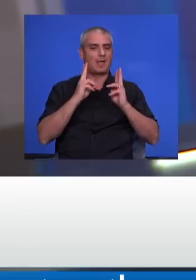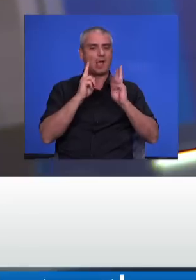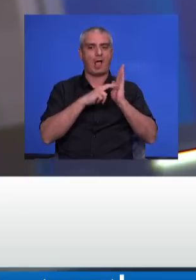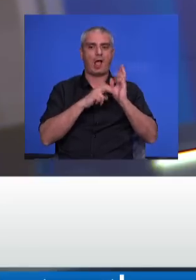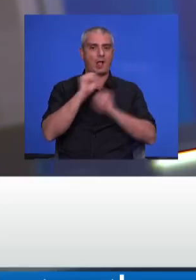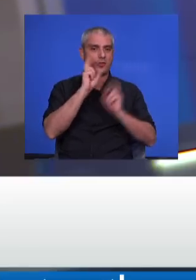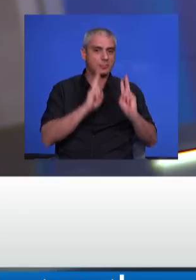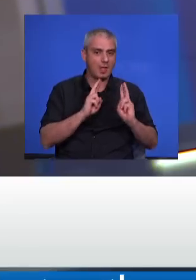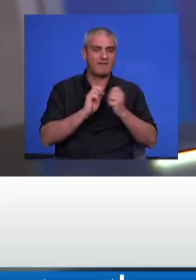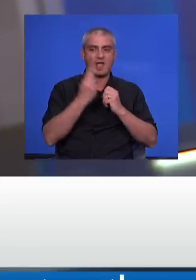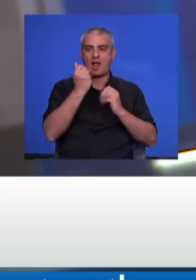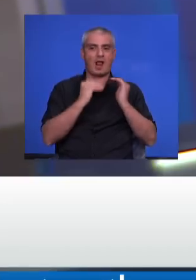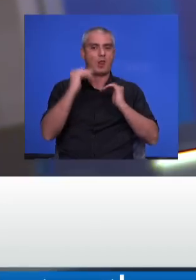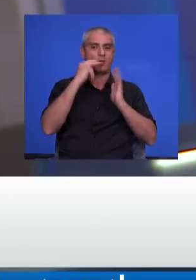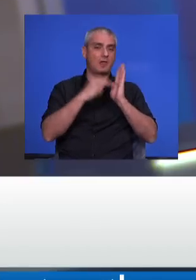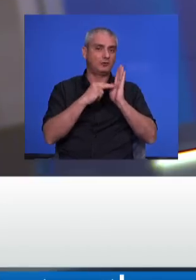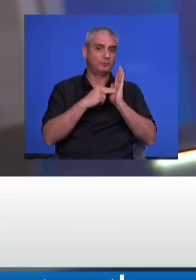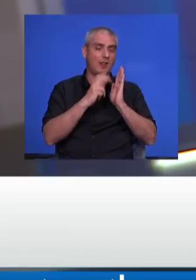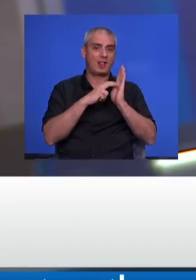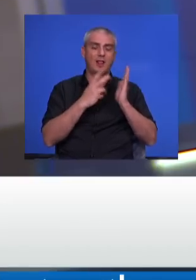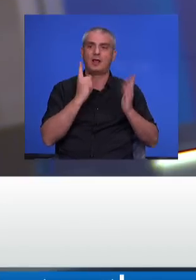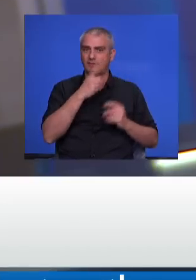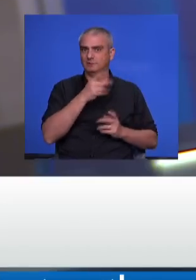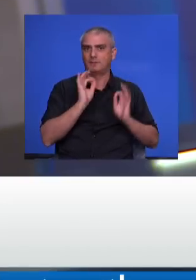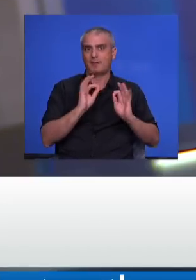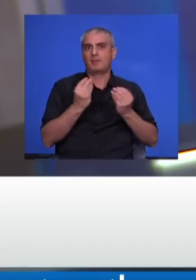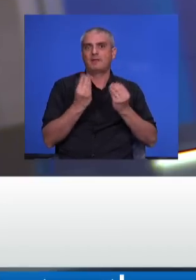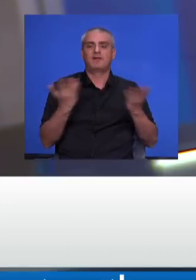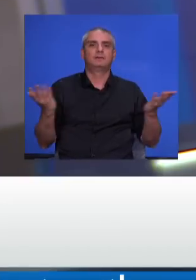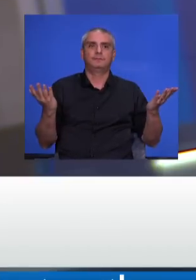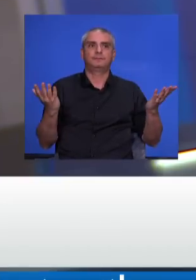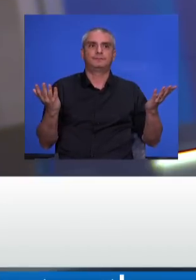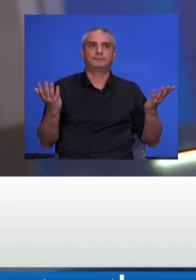וההקפאה בעליות של החשמל והארנונה, אבל זה באמת דברים שהם